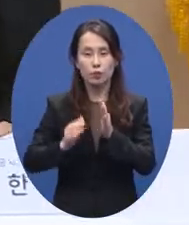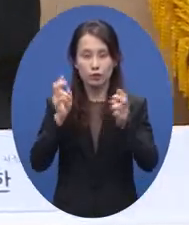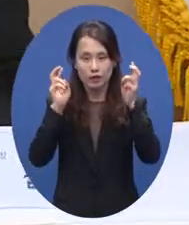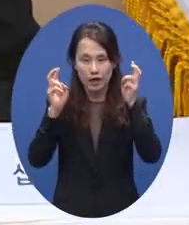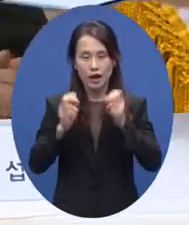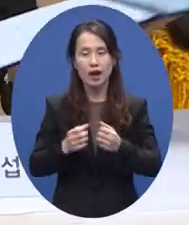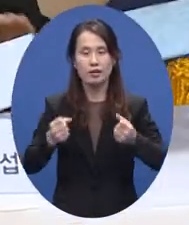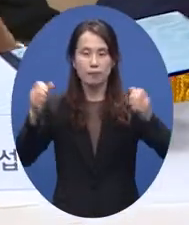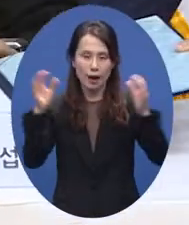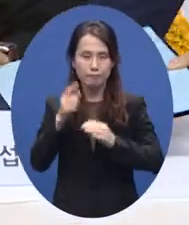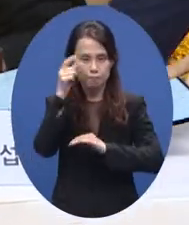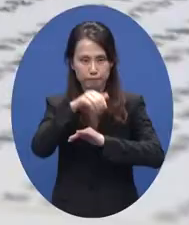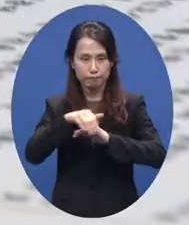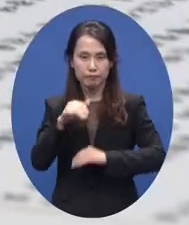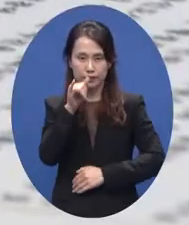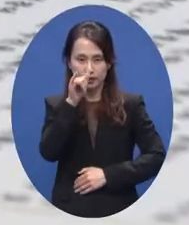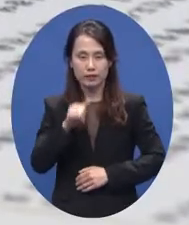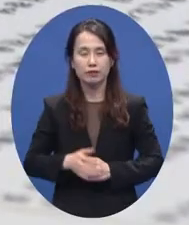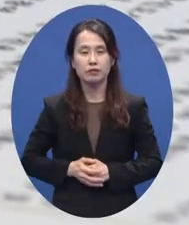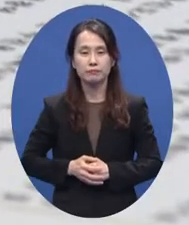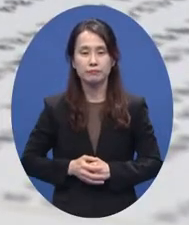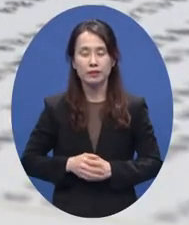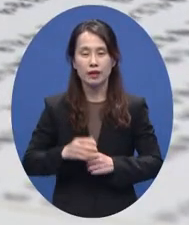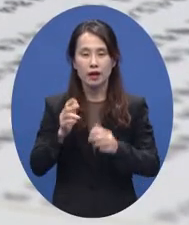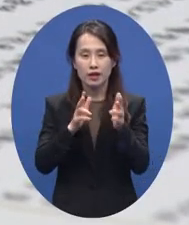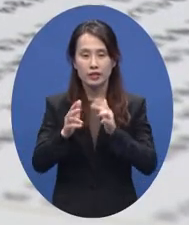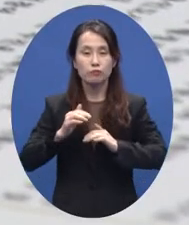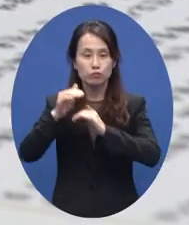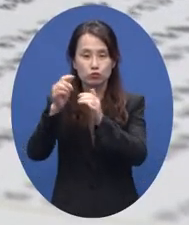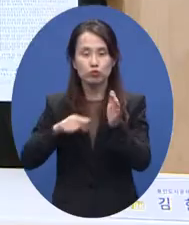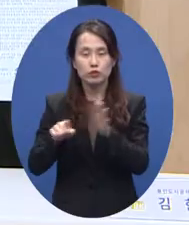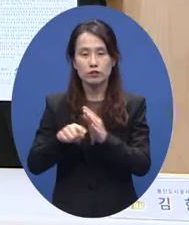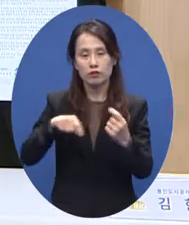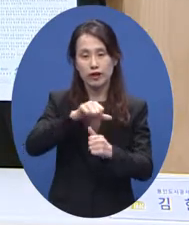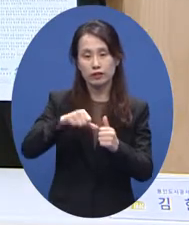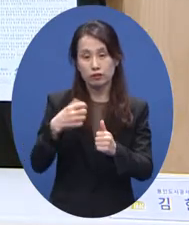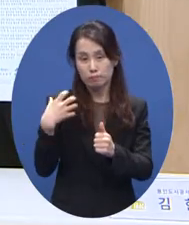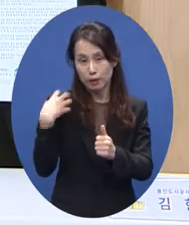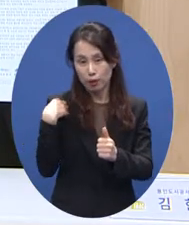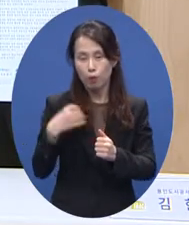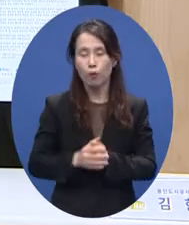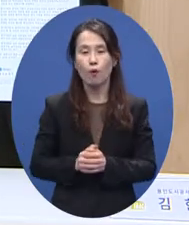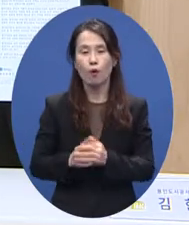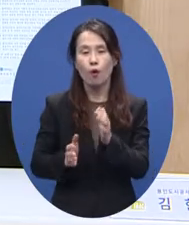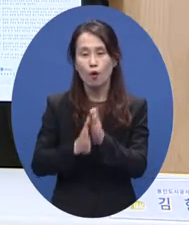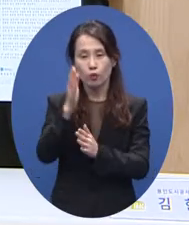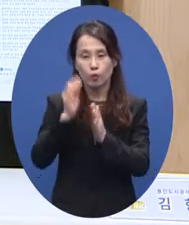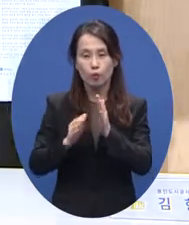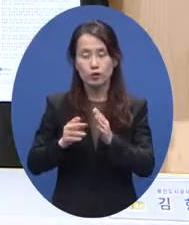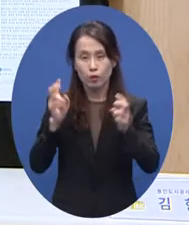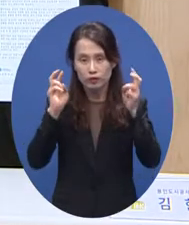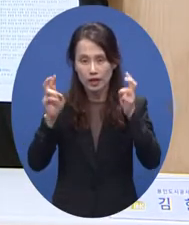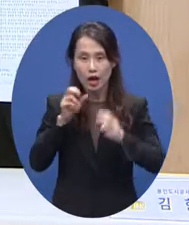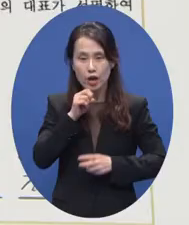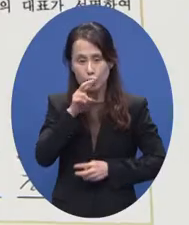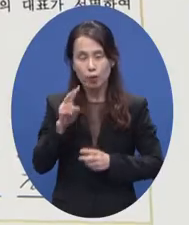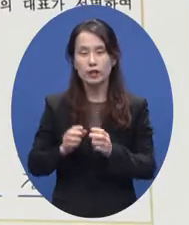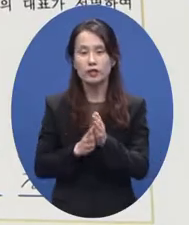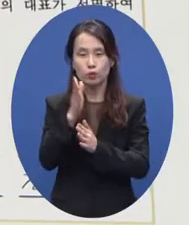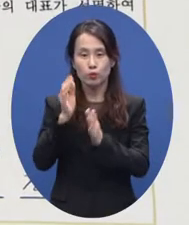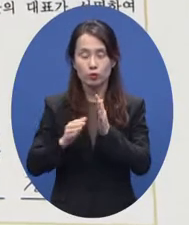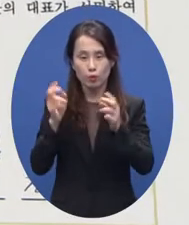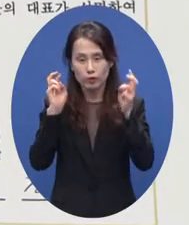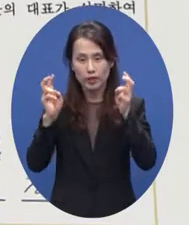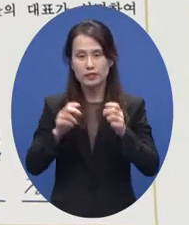했습니다. 경기도와 용인시는 사업 추진을 위한 행정 지원을 맡고, 경기도시공사와 용인도시공사는 사업계획 수립과